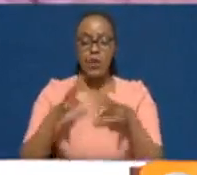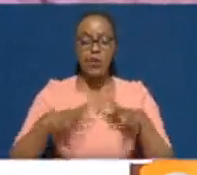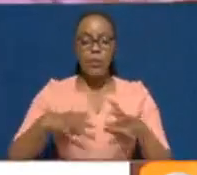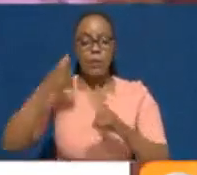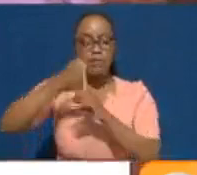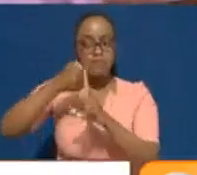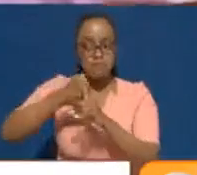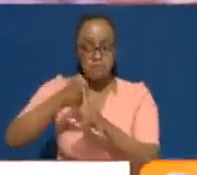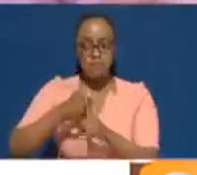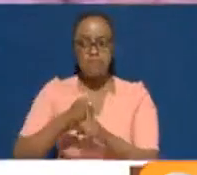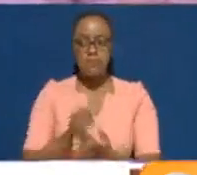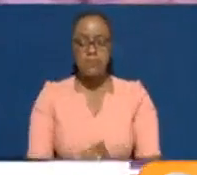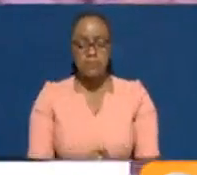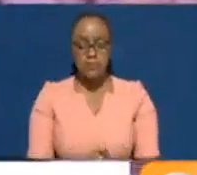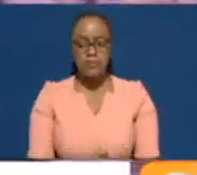walipigania.